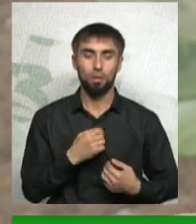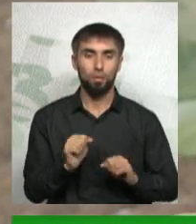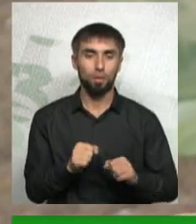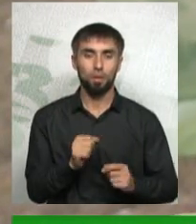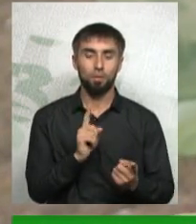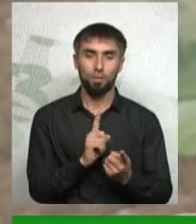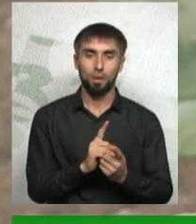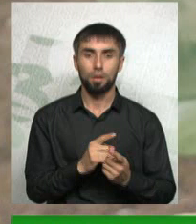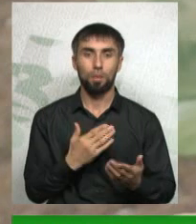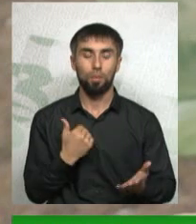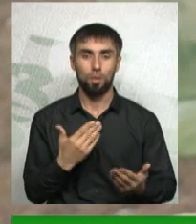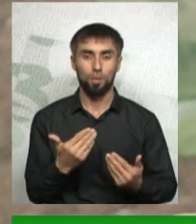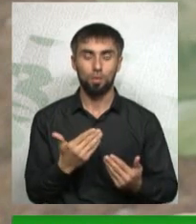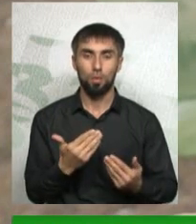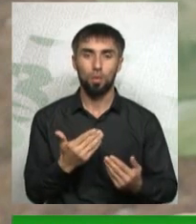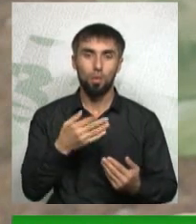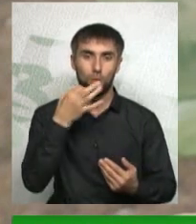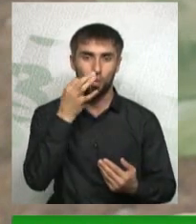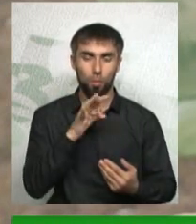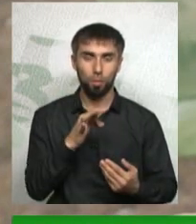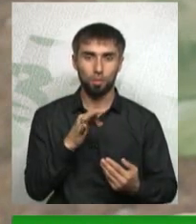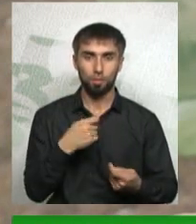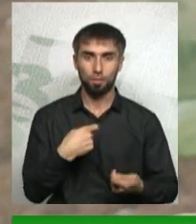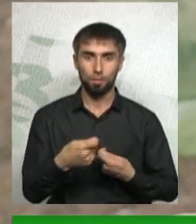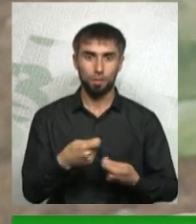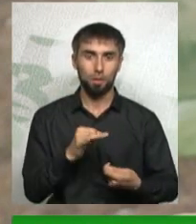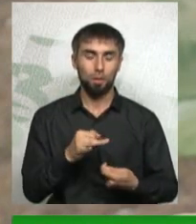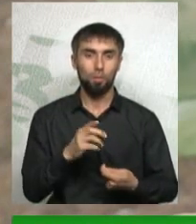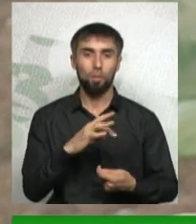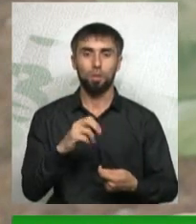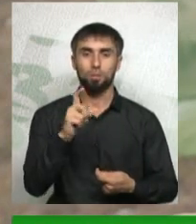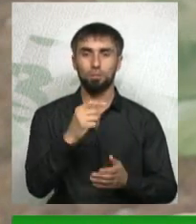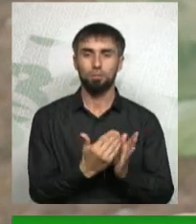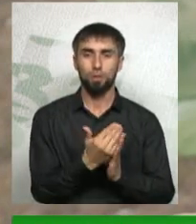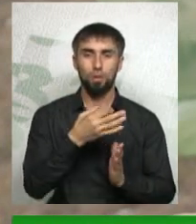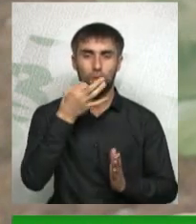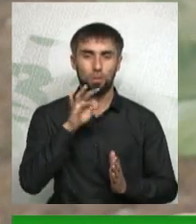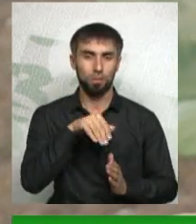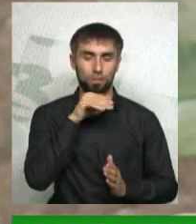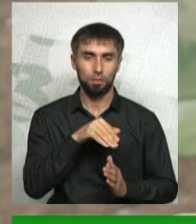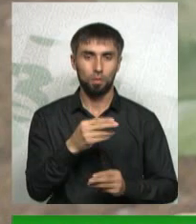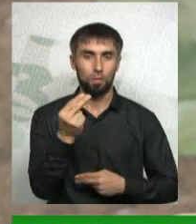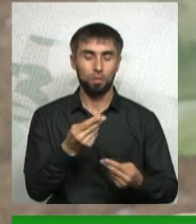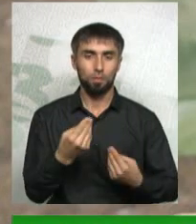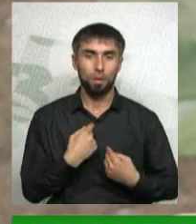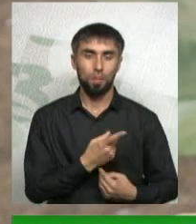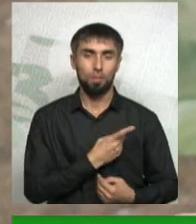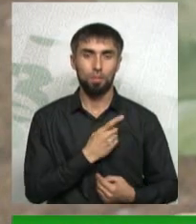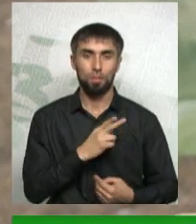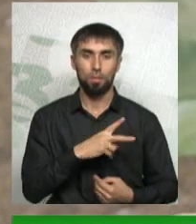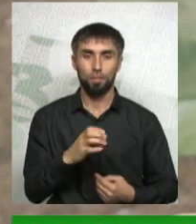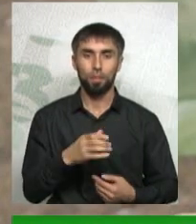пообщаться, обменяться опытом. Более опытные художники дают нам